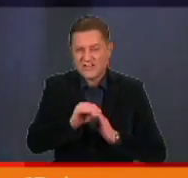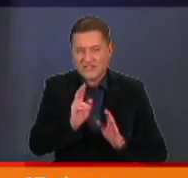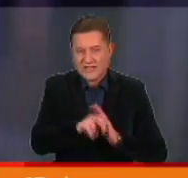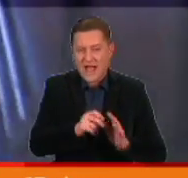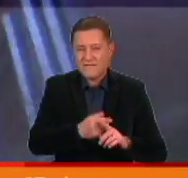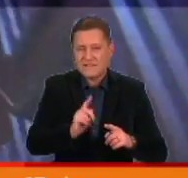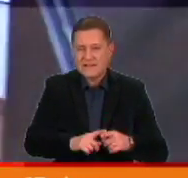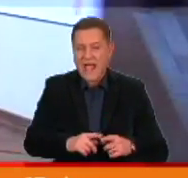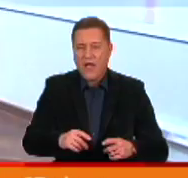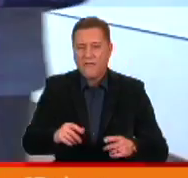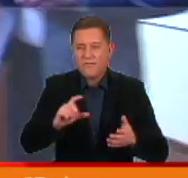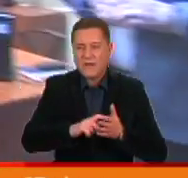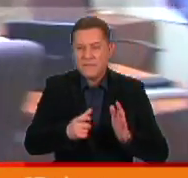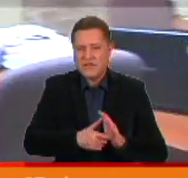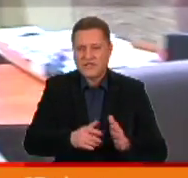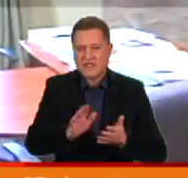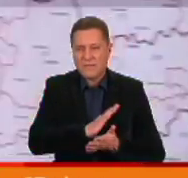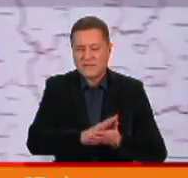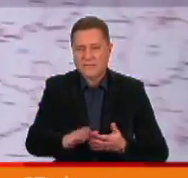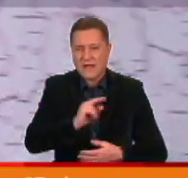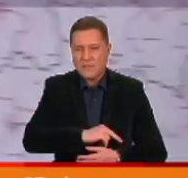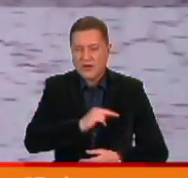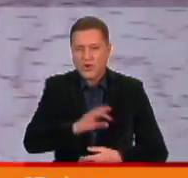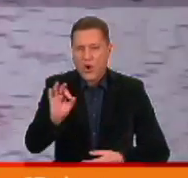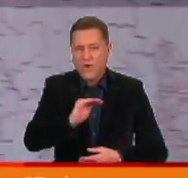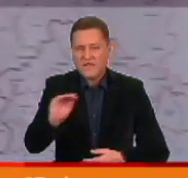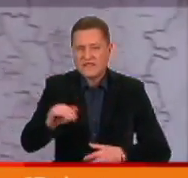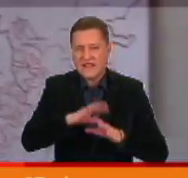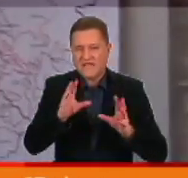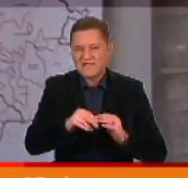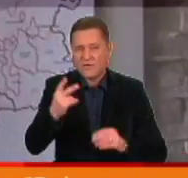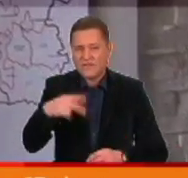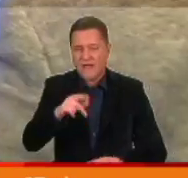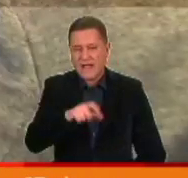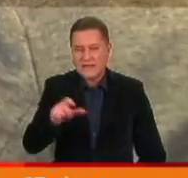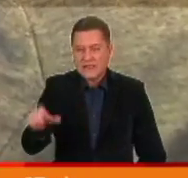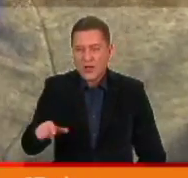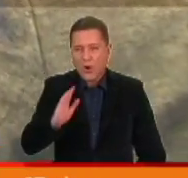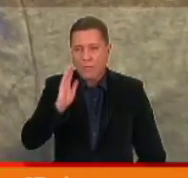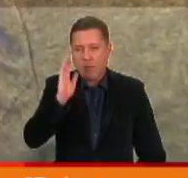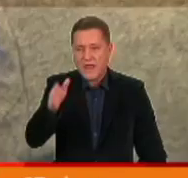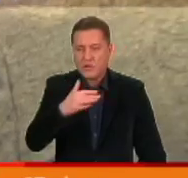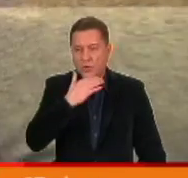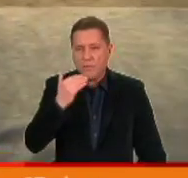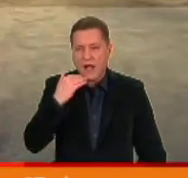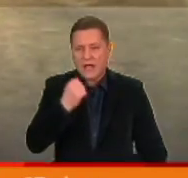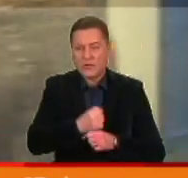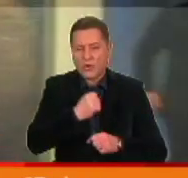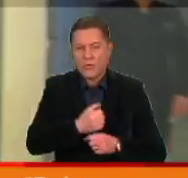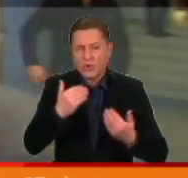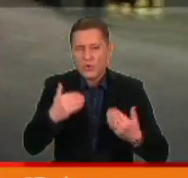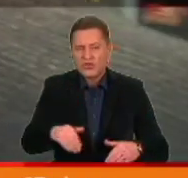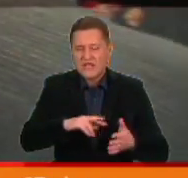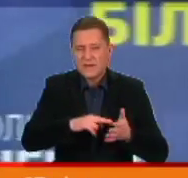на волонтерських засадах. Офіційно у штаті усього 20. Попереду, каже Гриценко, багато роботи. Уже